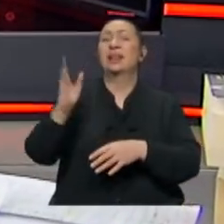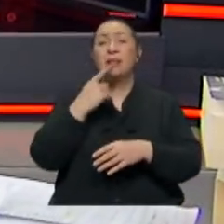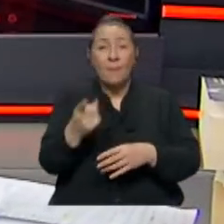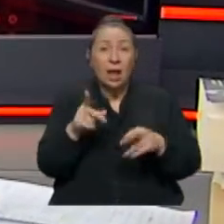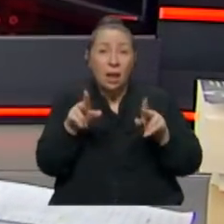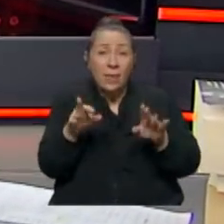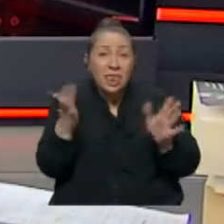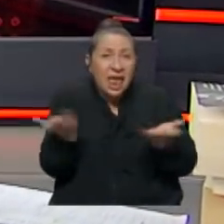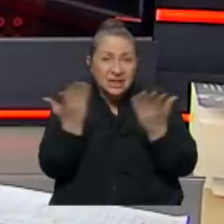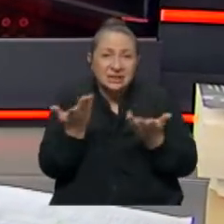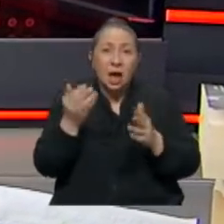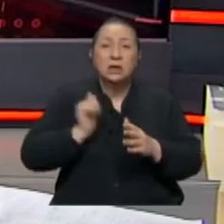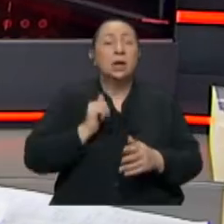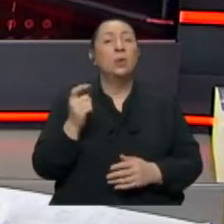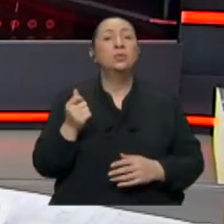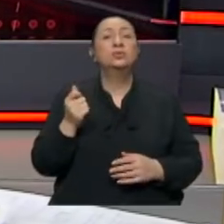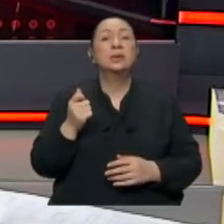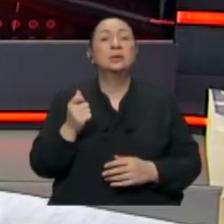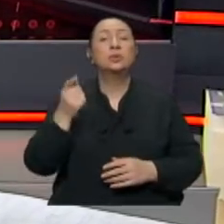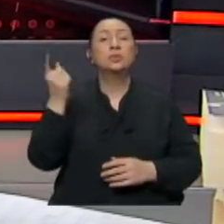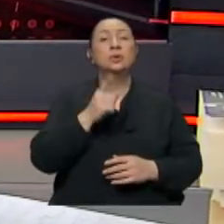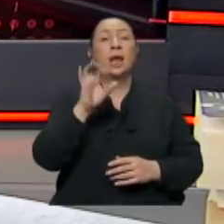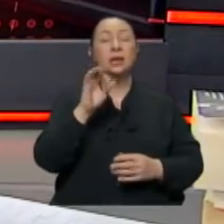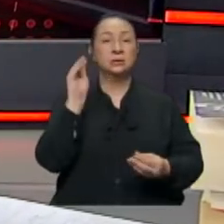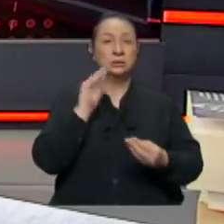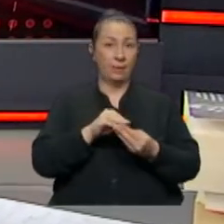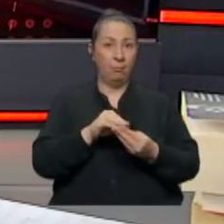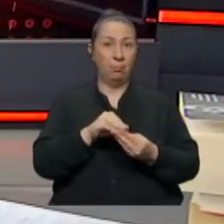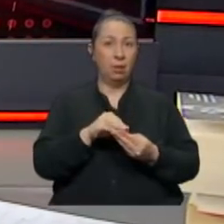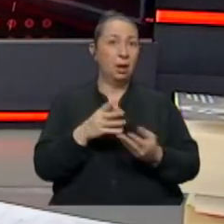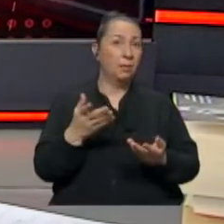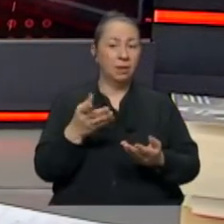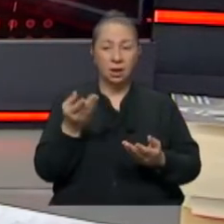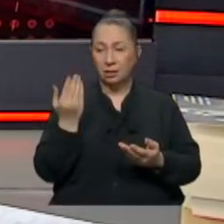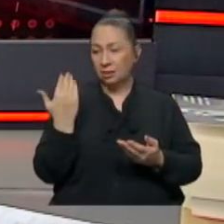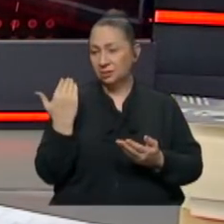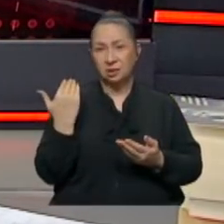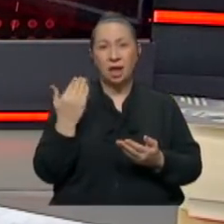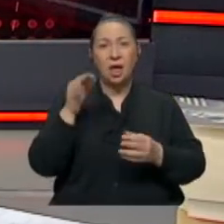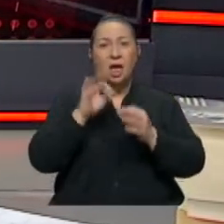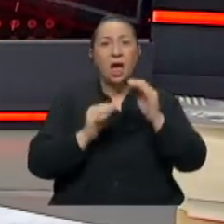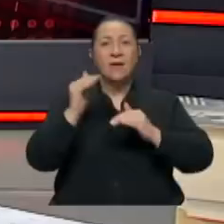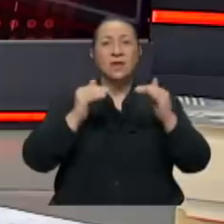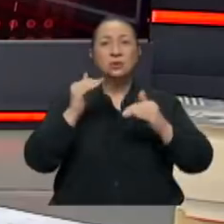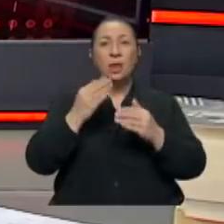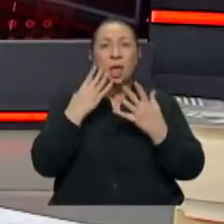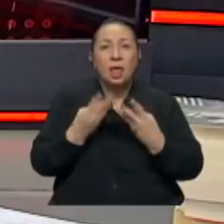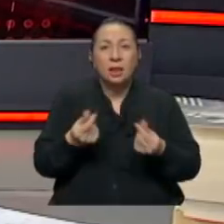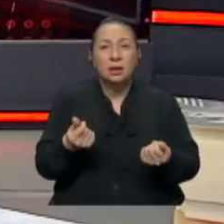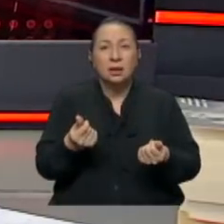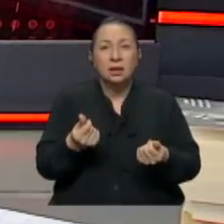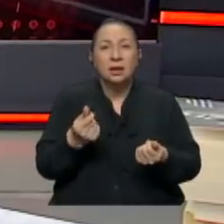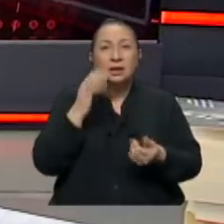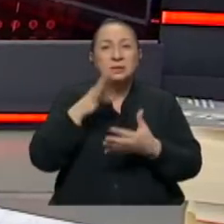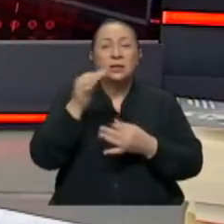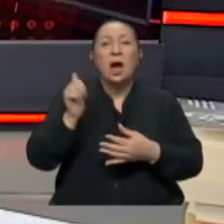neredeyse asgari ücret 150 zam yapıldı Ama geçen zamanda enflasyonla elini gitti